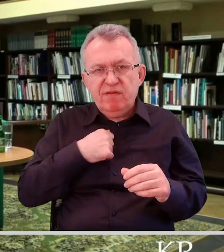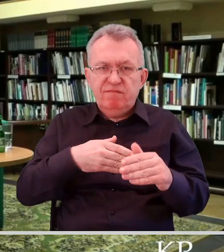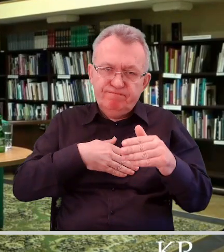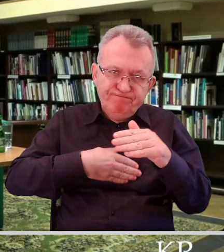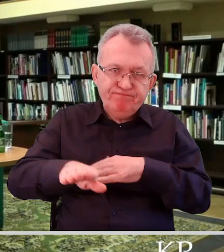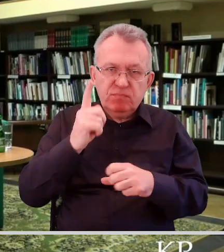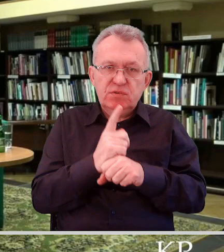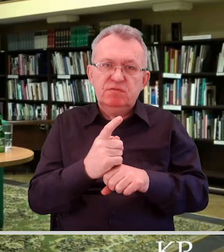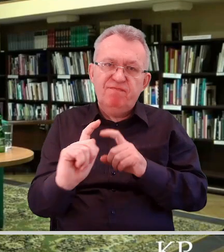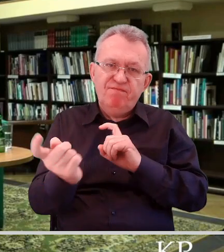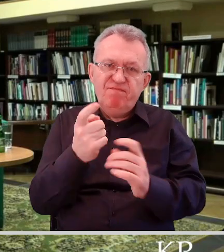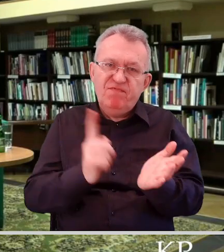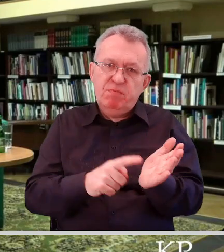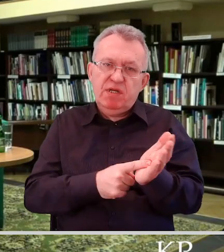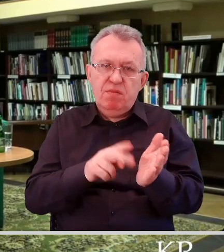i się upomniały.